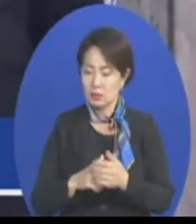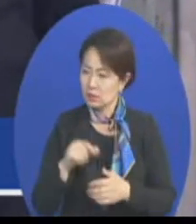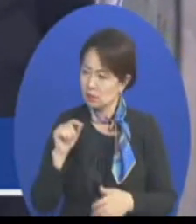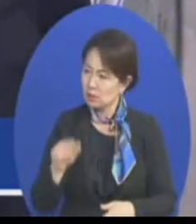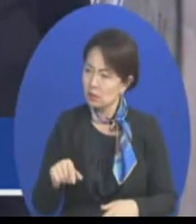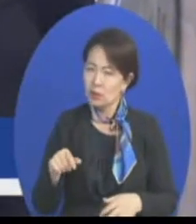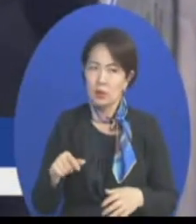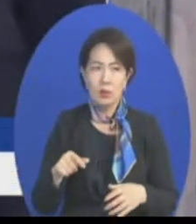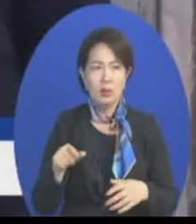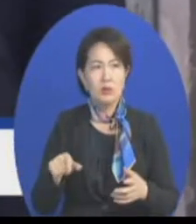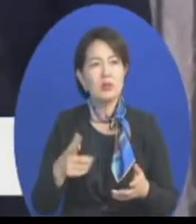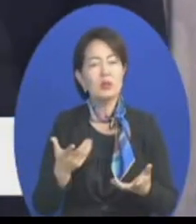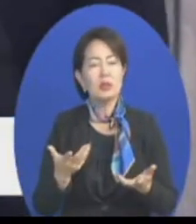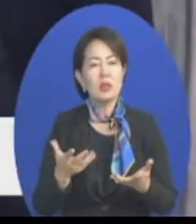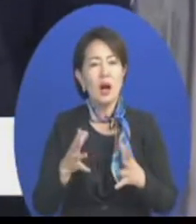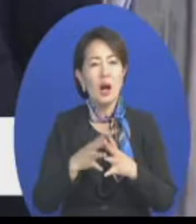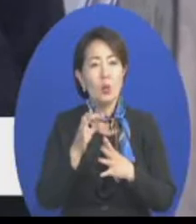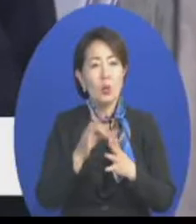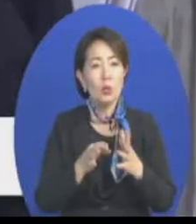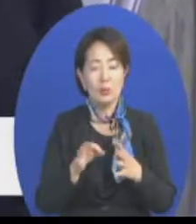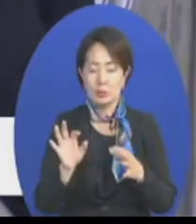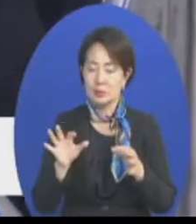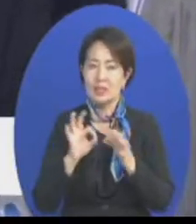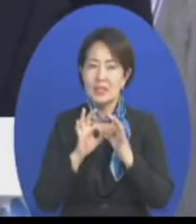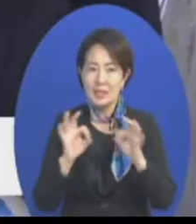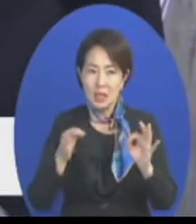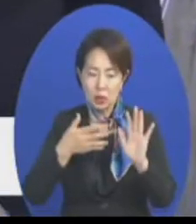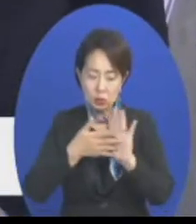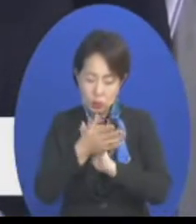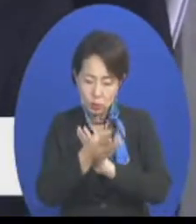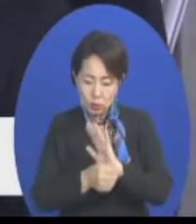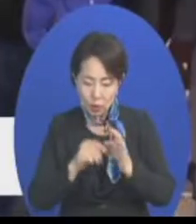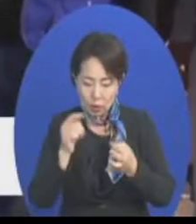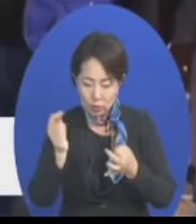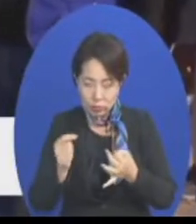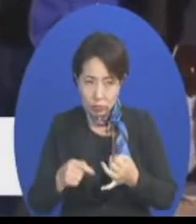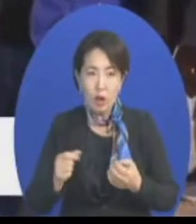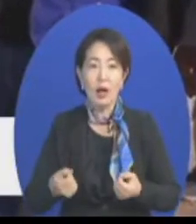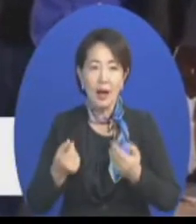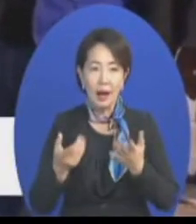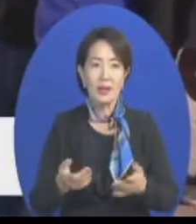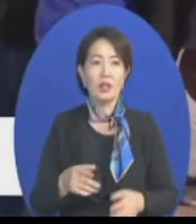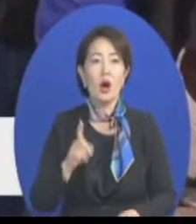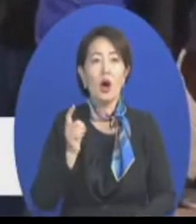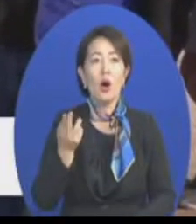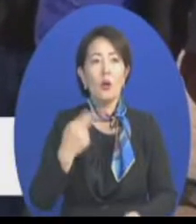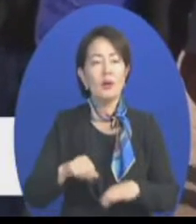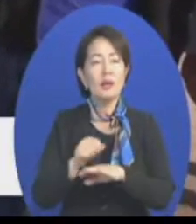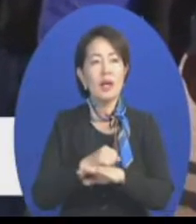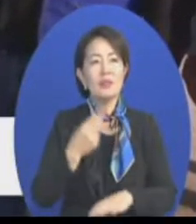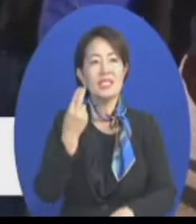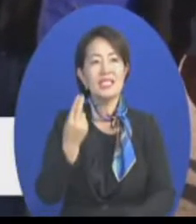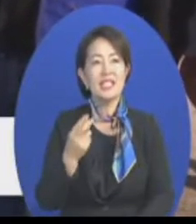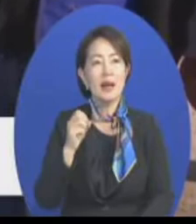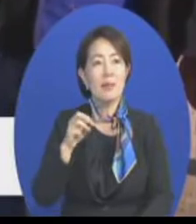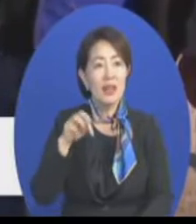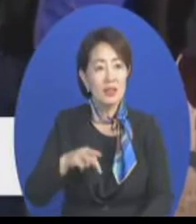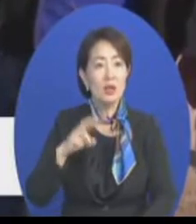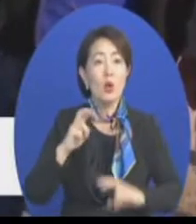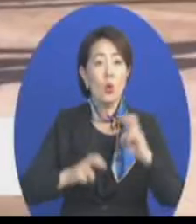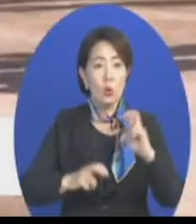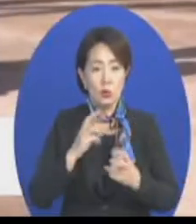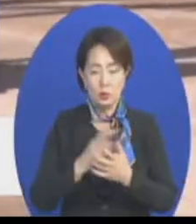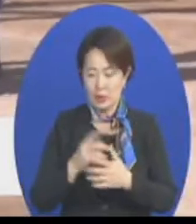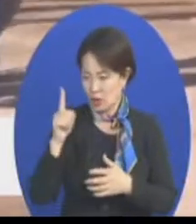Энэ нь 10 орчим төгрөгөөр хийж байгаа. Нарийн төсөл нь бол одоо гарчихсан. Ховд аймагт мөн цементийн үйлдвэр баригдаж байна. За 1